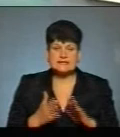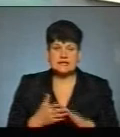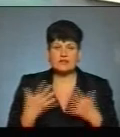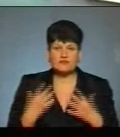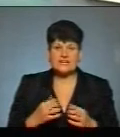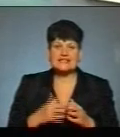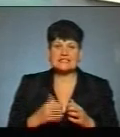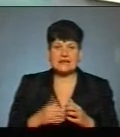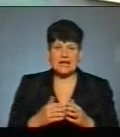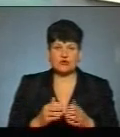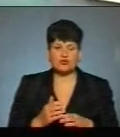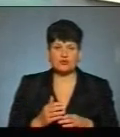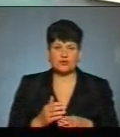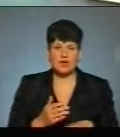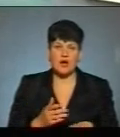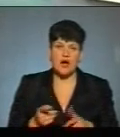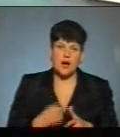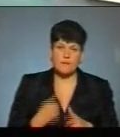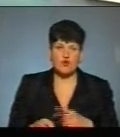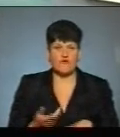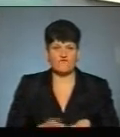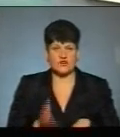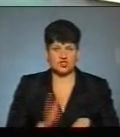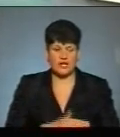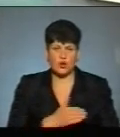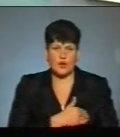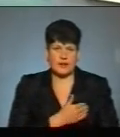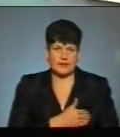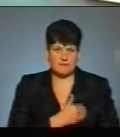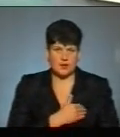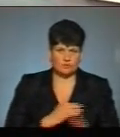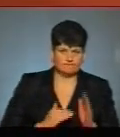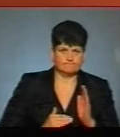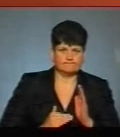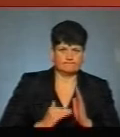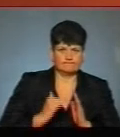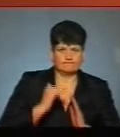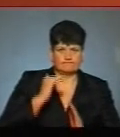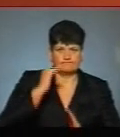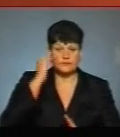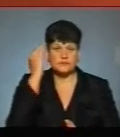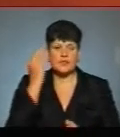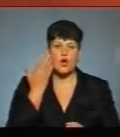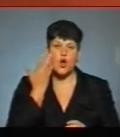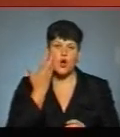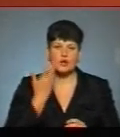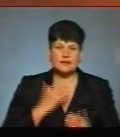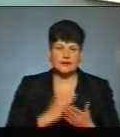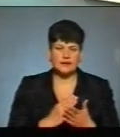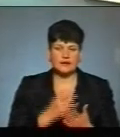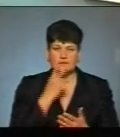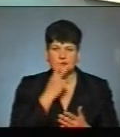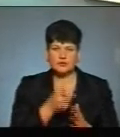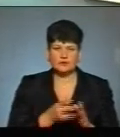середньої важкості і важкий фактично, коли температура наростає, коли є ознаки